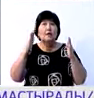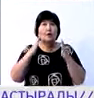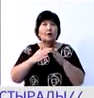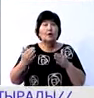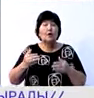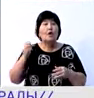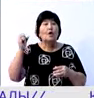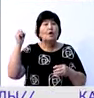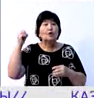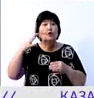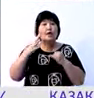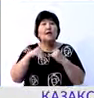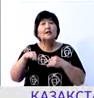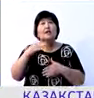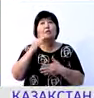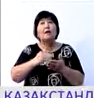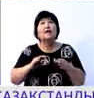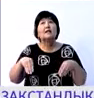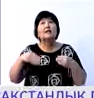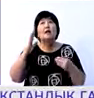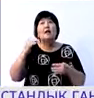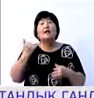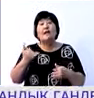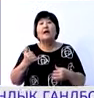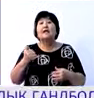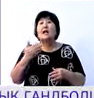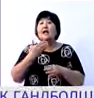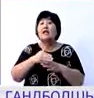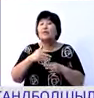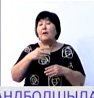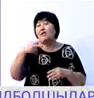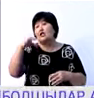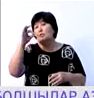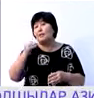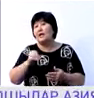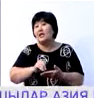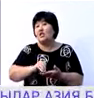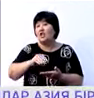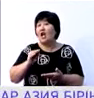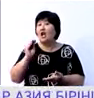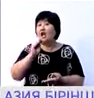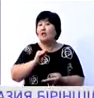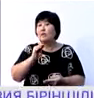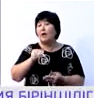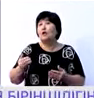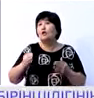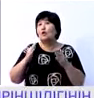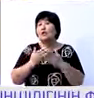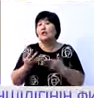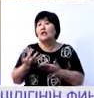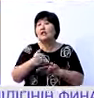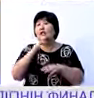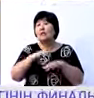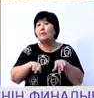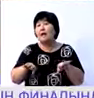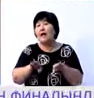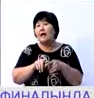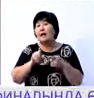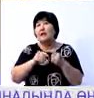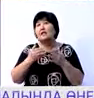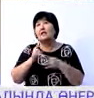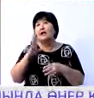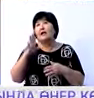үйлер нұрлы жер бағдарламасы аясында берілмек, яғни депозитке 20% жинаған салымшы тұрғын үй құрылыс жинақ банк арқылы жаңа пәтер ала